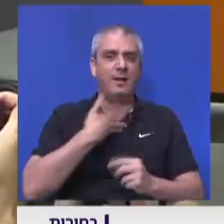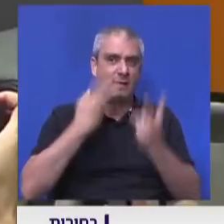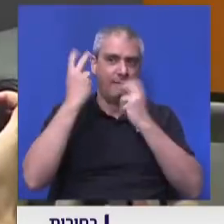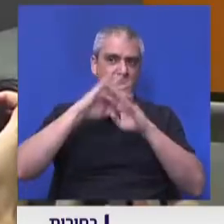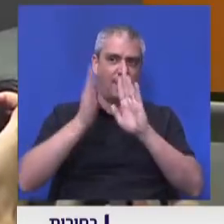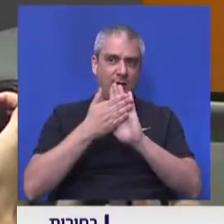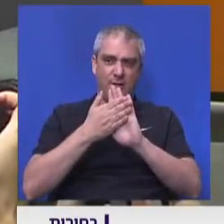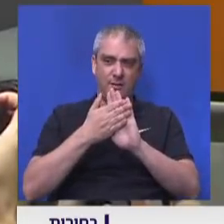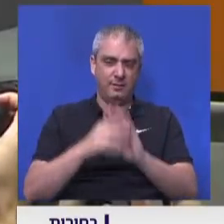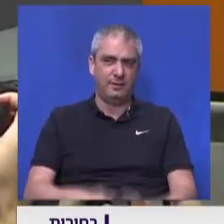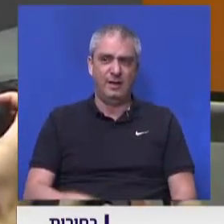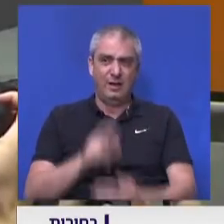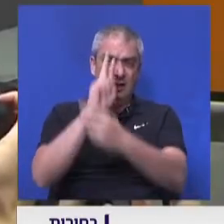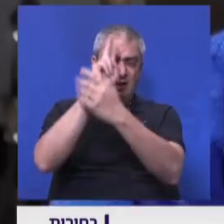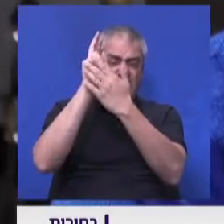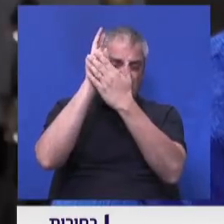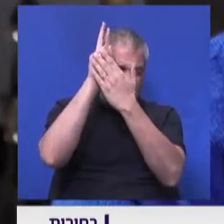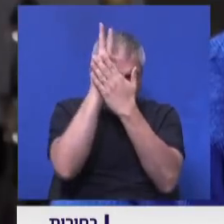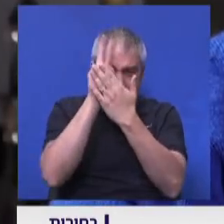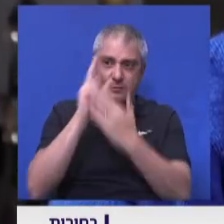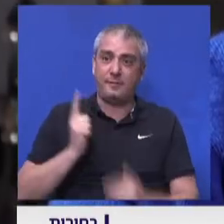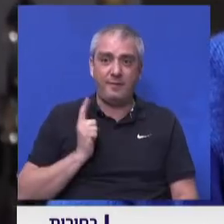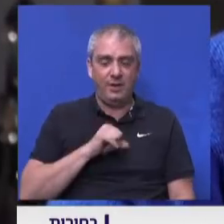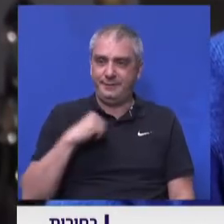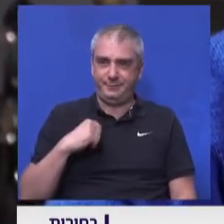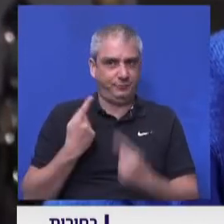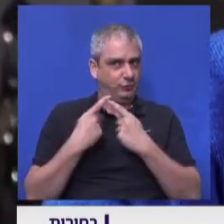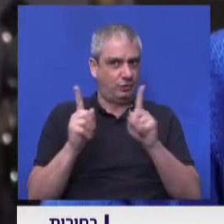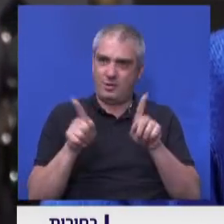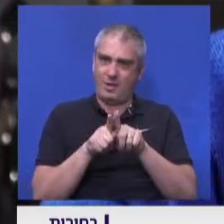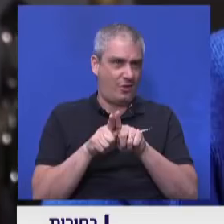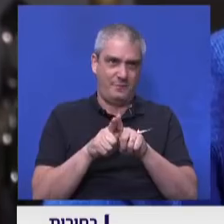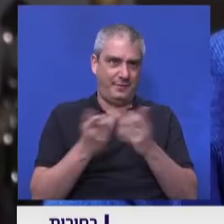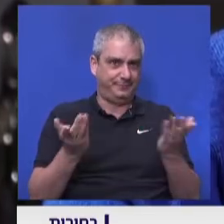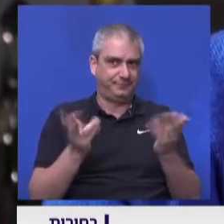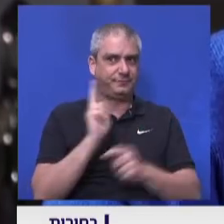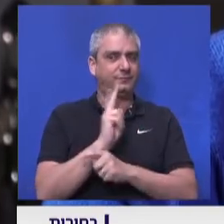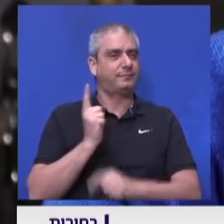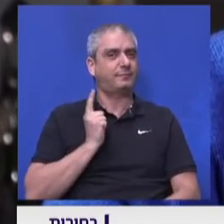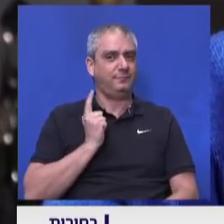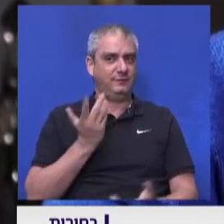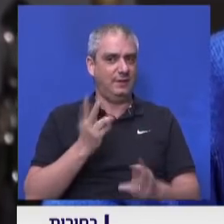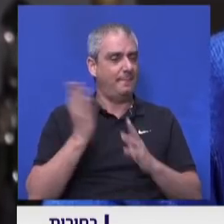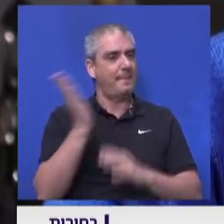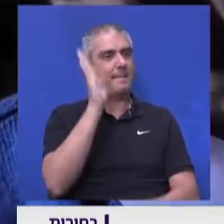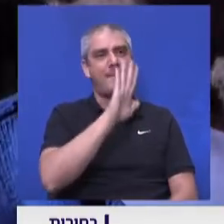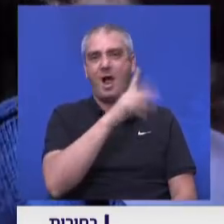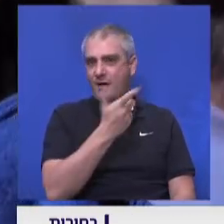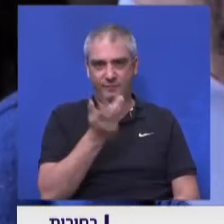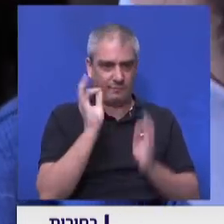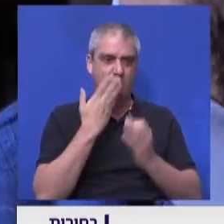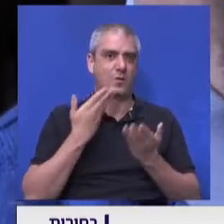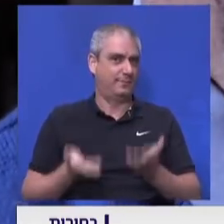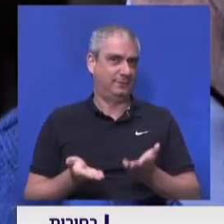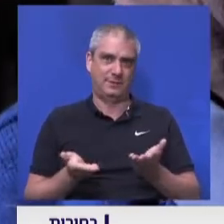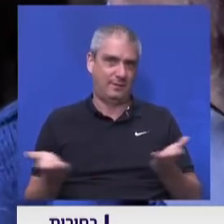פרטיות בסין היא שונה לגמרי מאשר שמירה על פרטיות במערב בכלל ובישראל במיוחד. היא הרבה